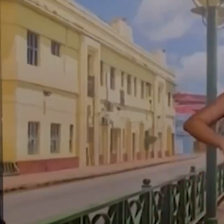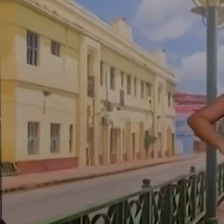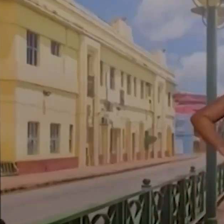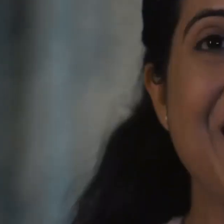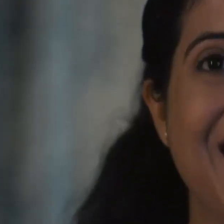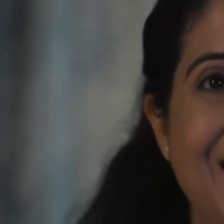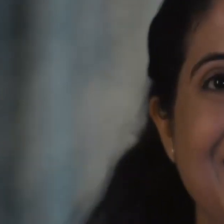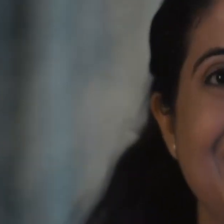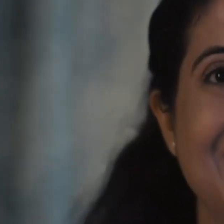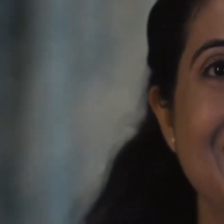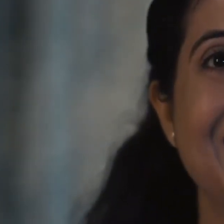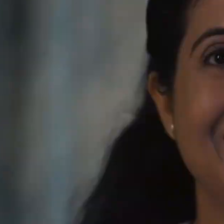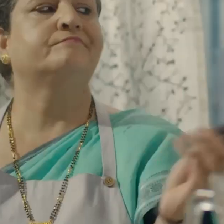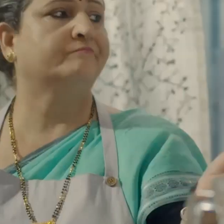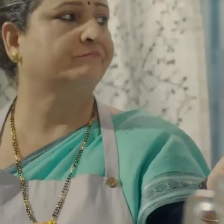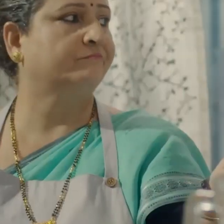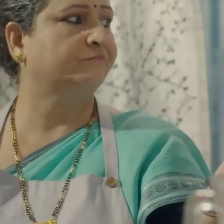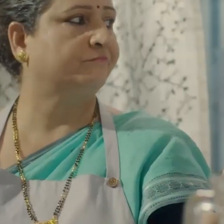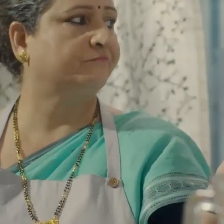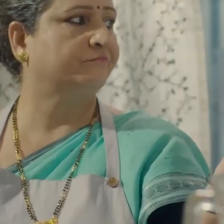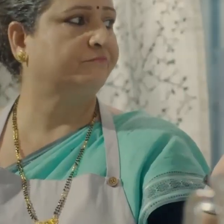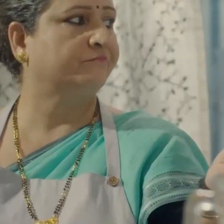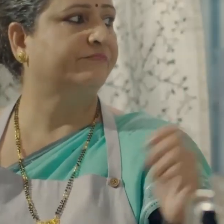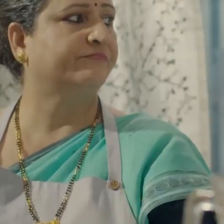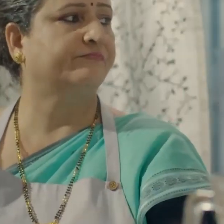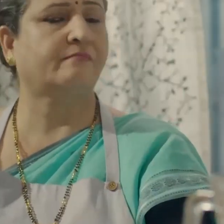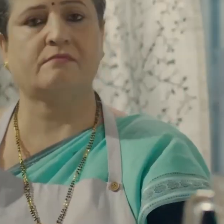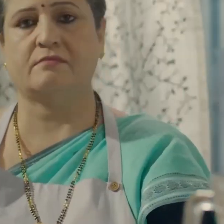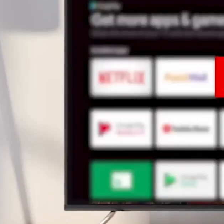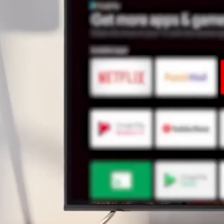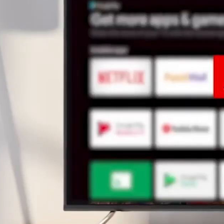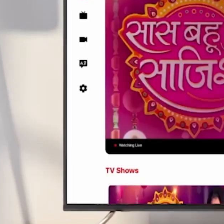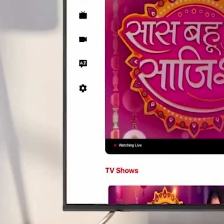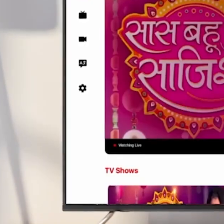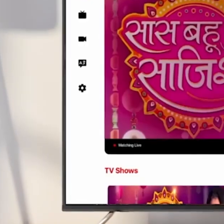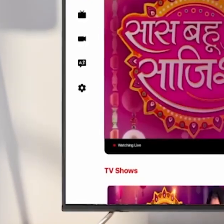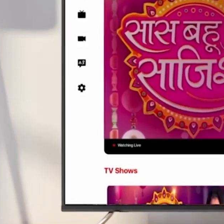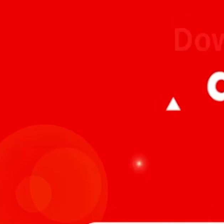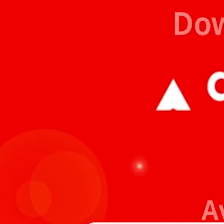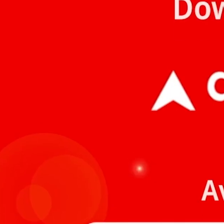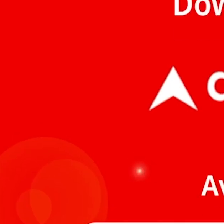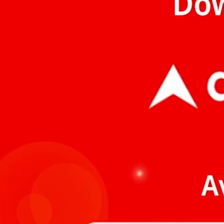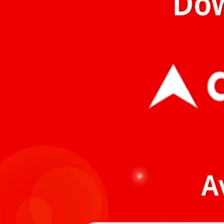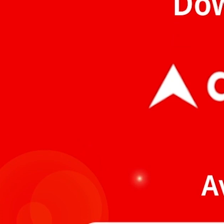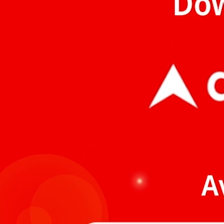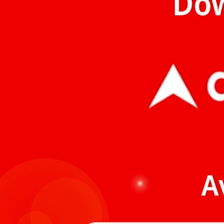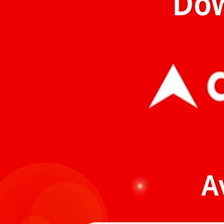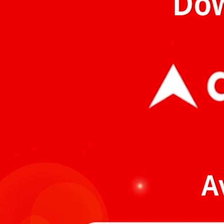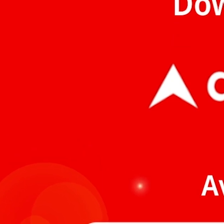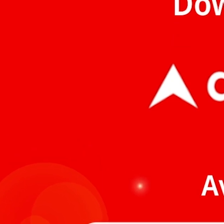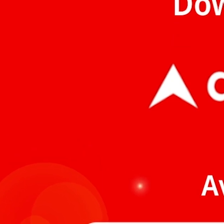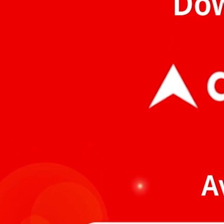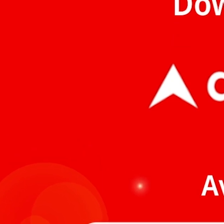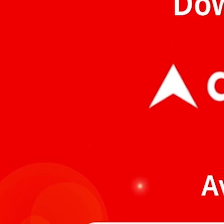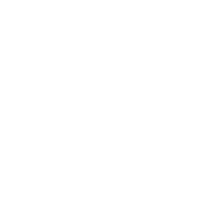पे ऑन। इनकी तरह आप भी देखिए अपना फेवरेट शो अपने टाइम पर और डाउनलोड कीजिए एबीपी लाइव ऐप अपने